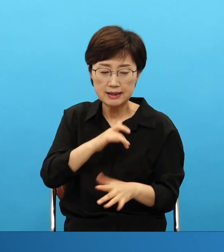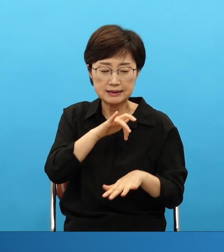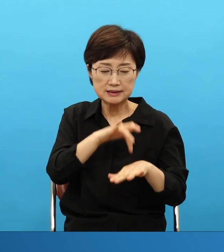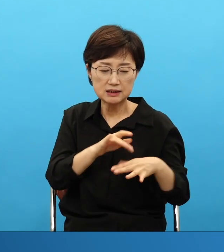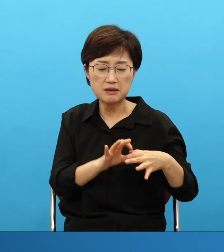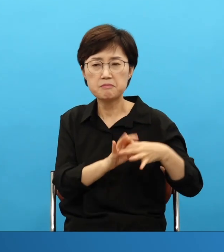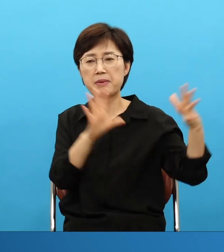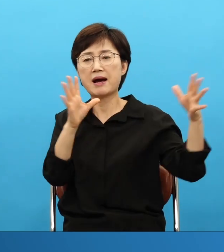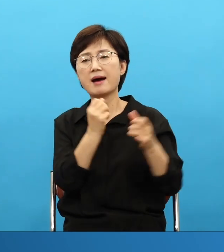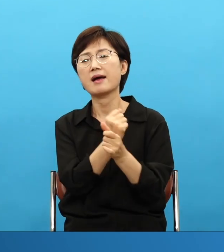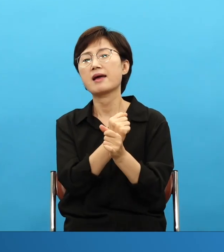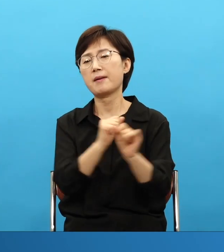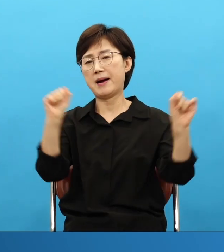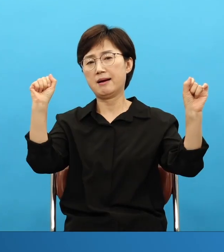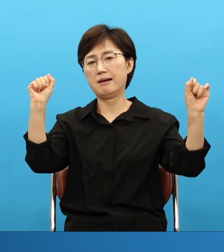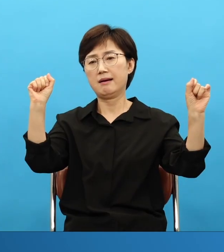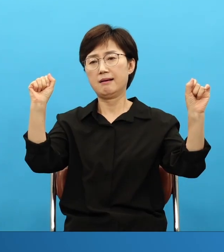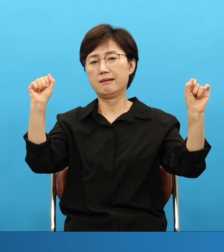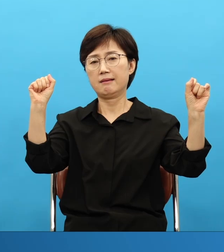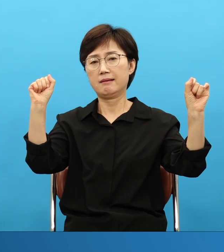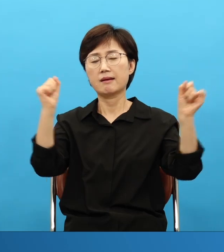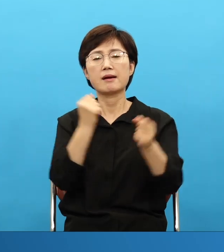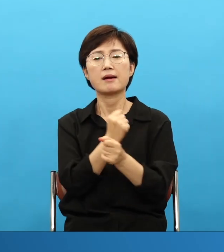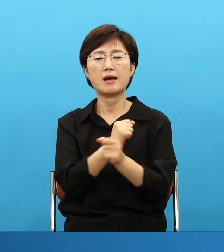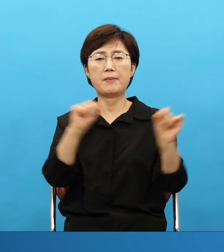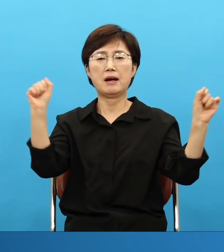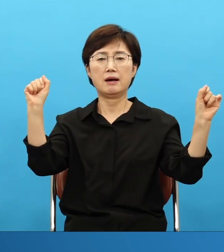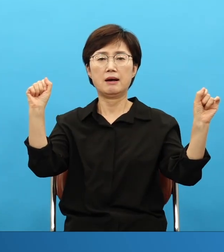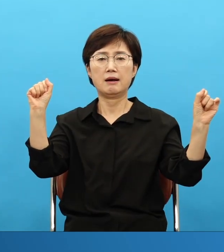것이야 진짜 또